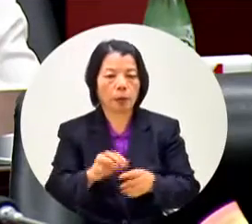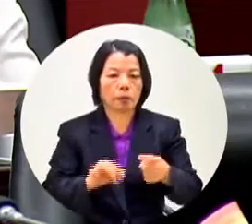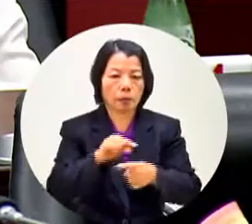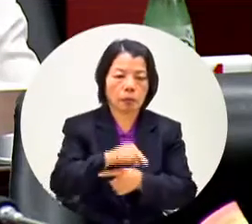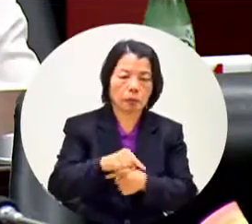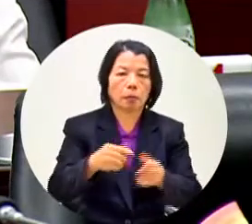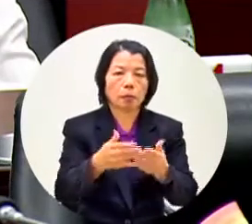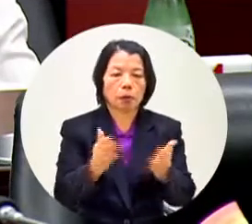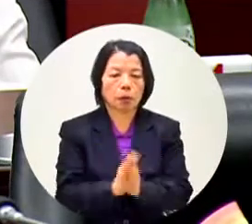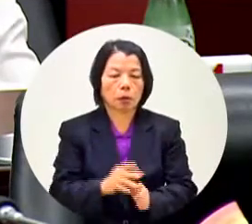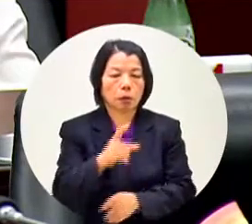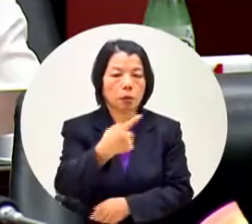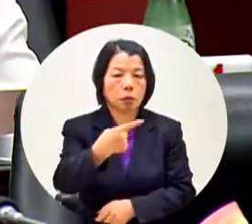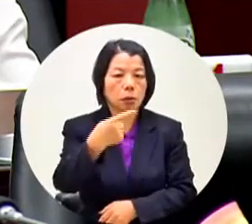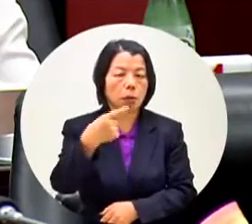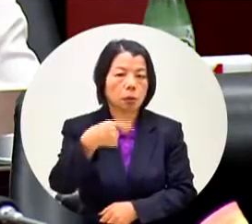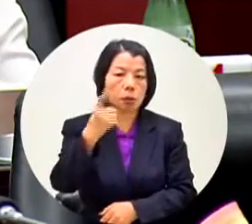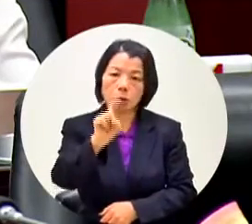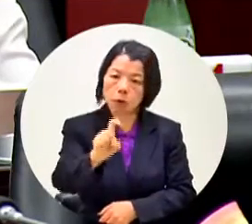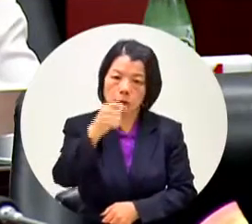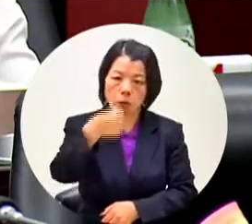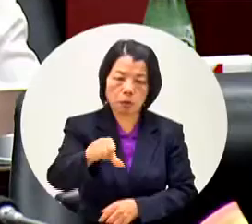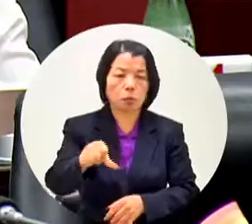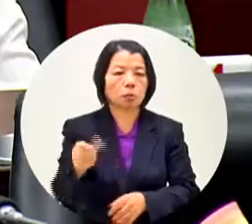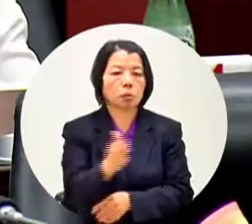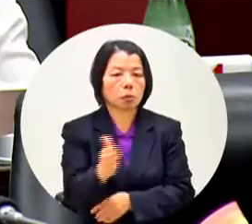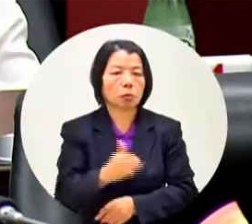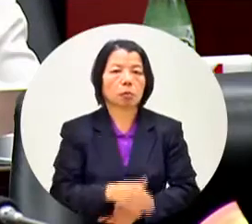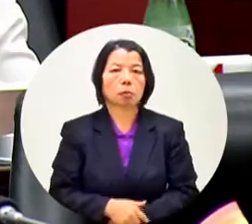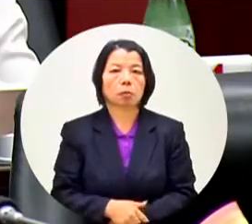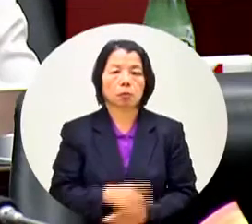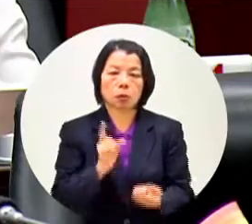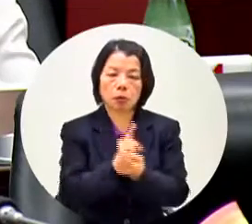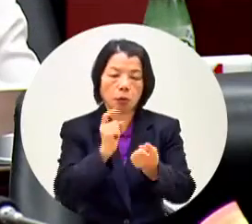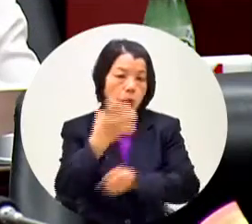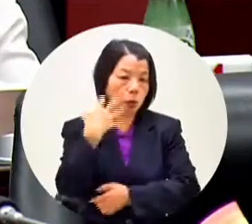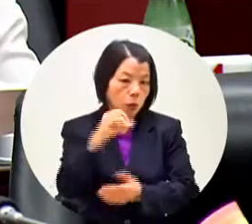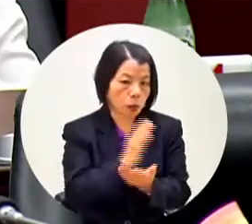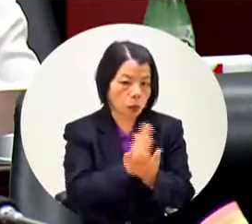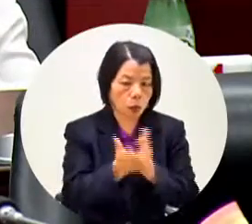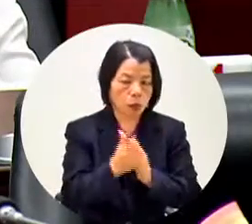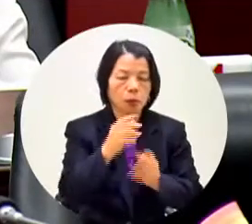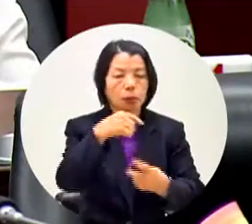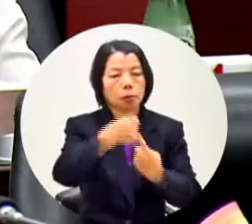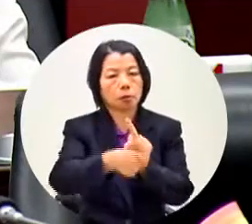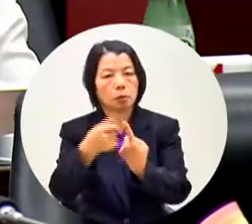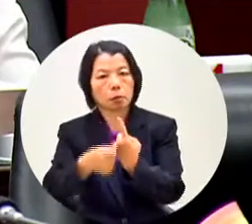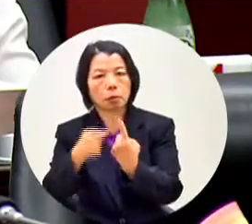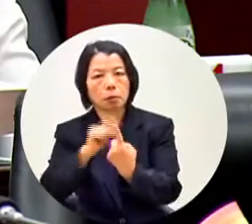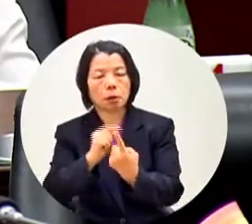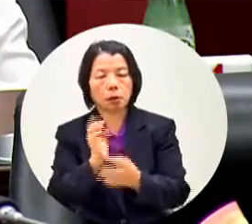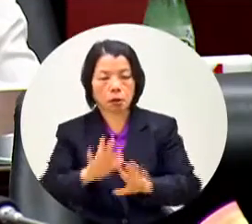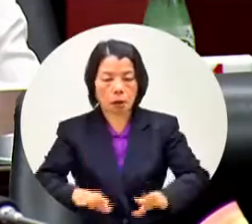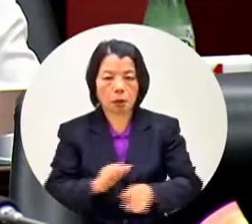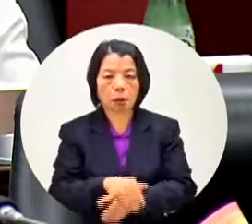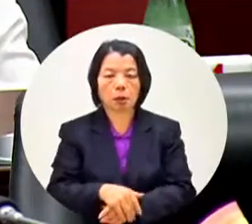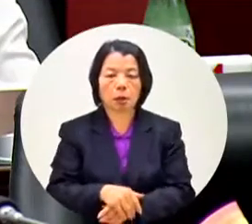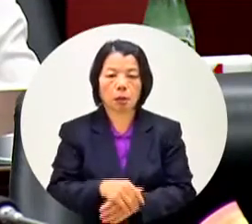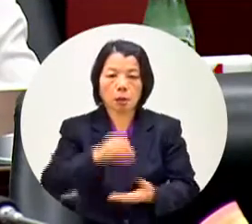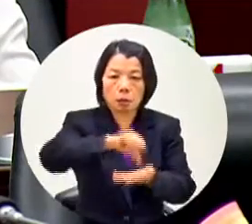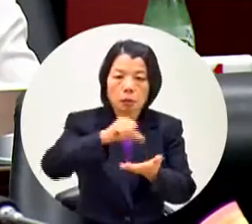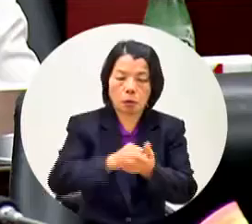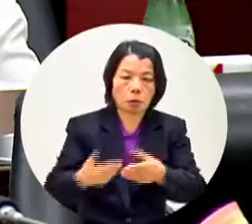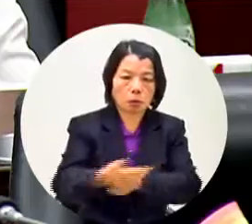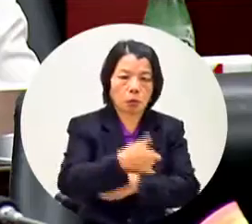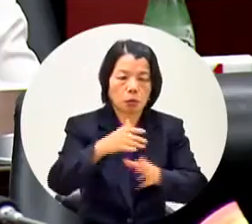价好拔了的部分也大概在15块上下。好，那再来讨论第二个水果的种类是香